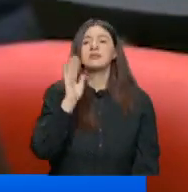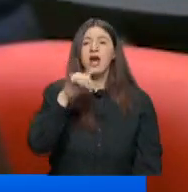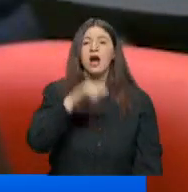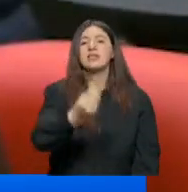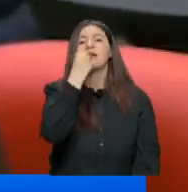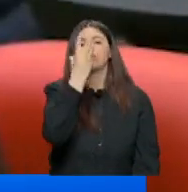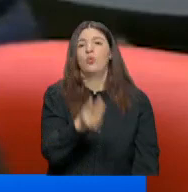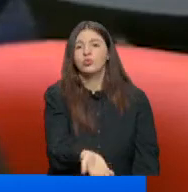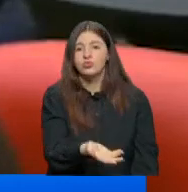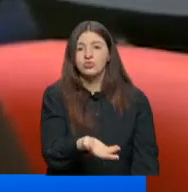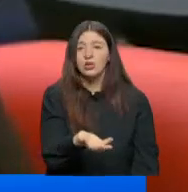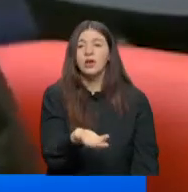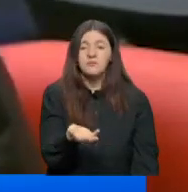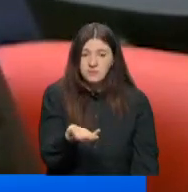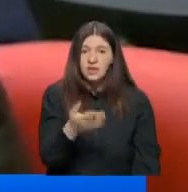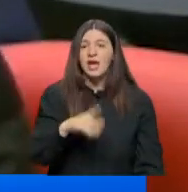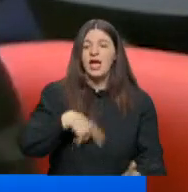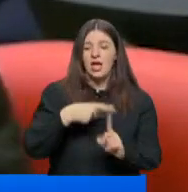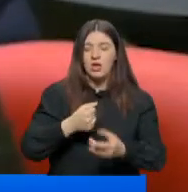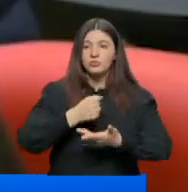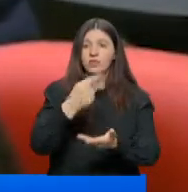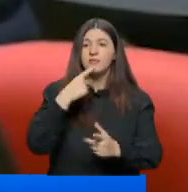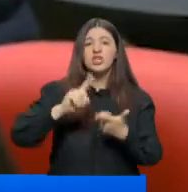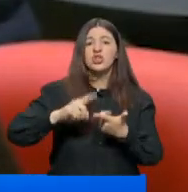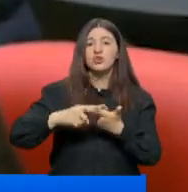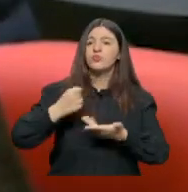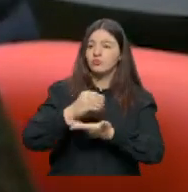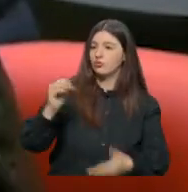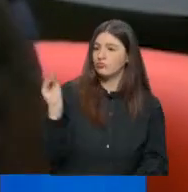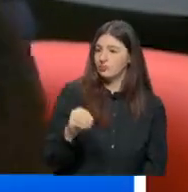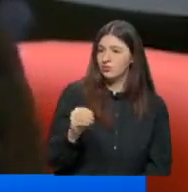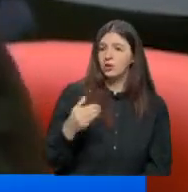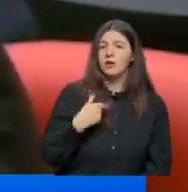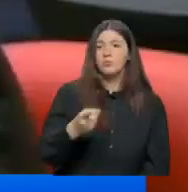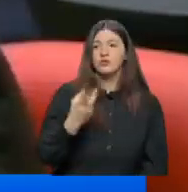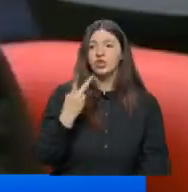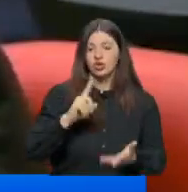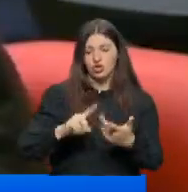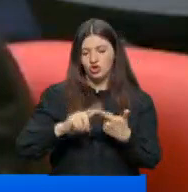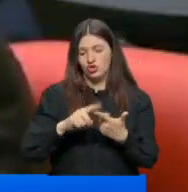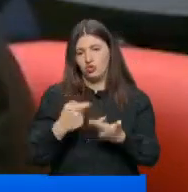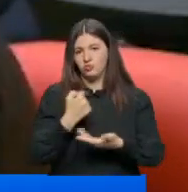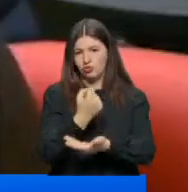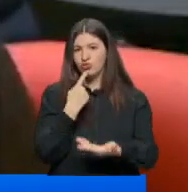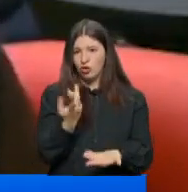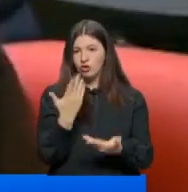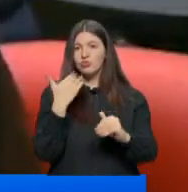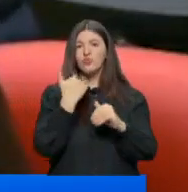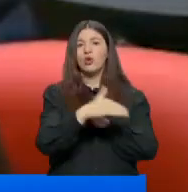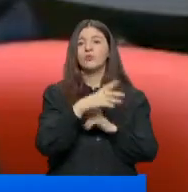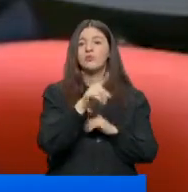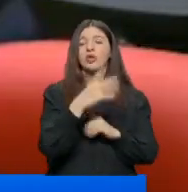hak yenmiş olur. Ek bütçe dediğiniz ikinci bütçeyi getirdiniz. Ben bunu ikinci bütçe diyorum.